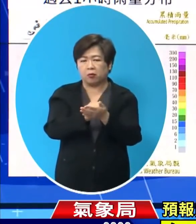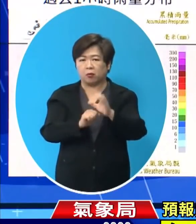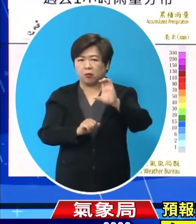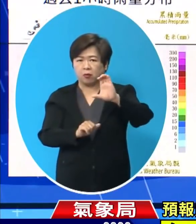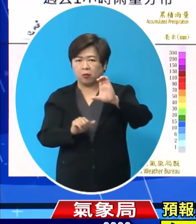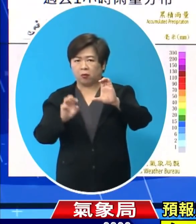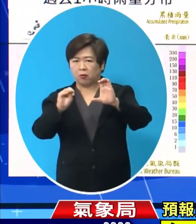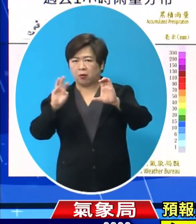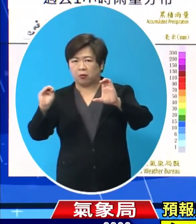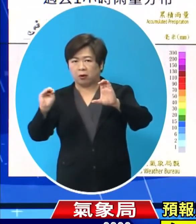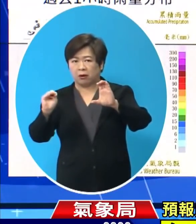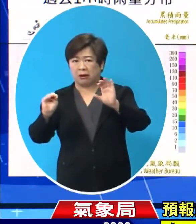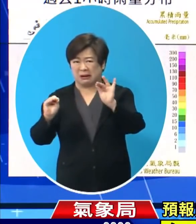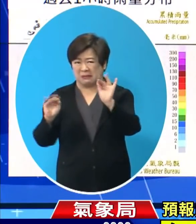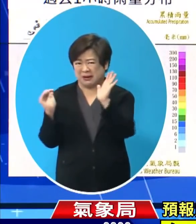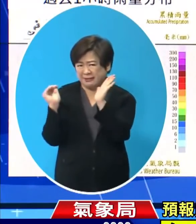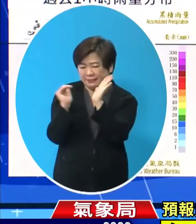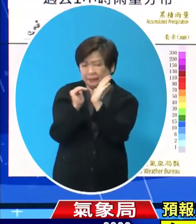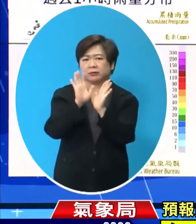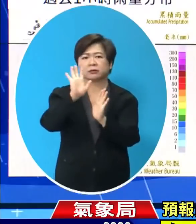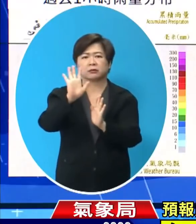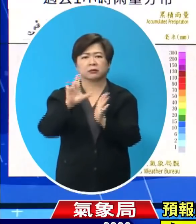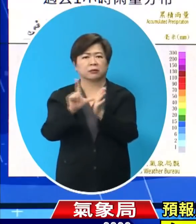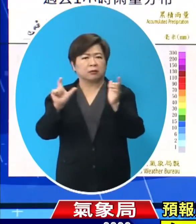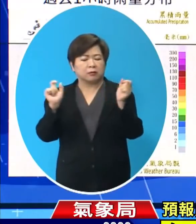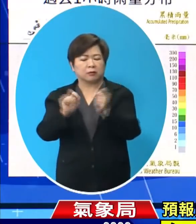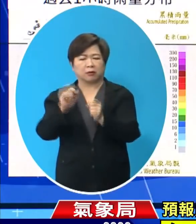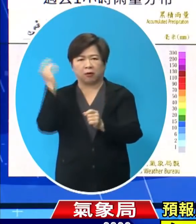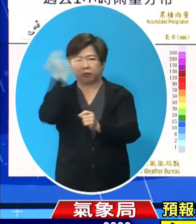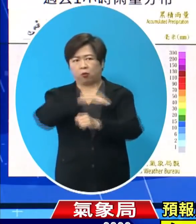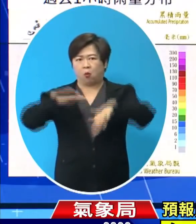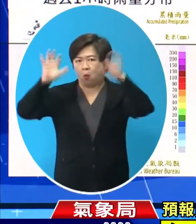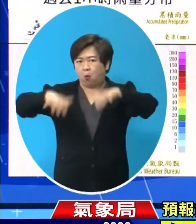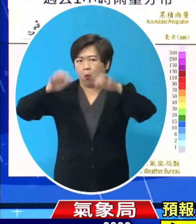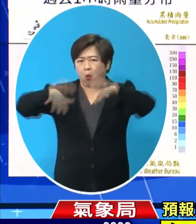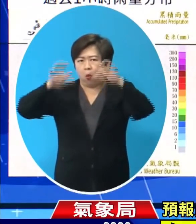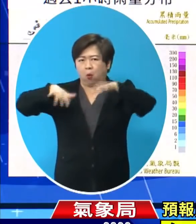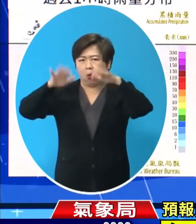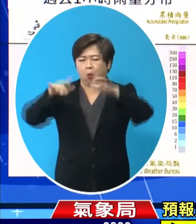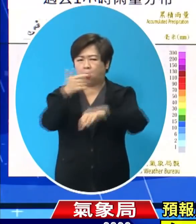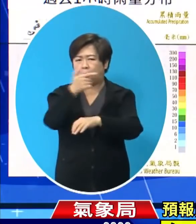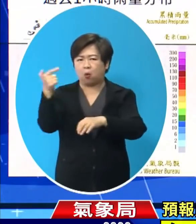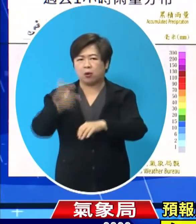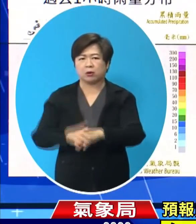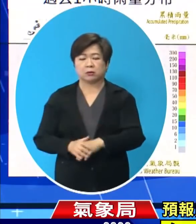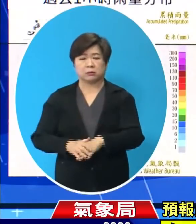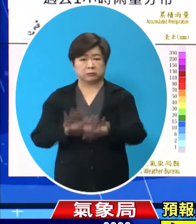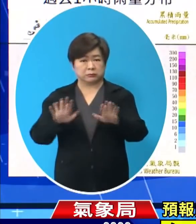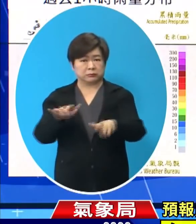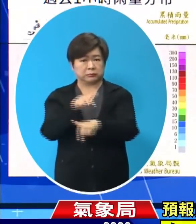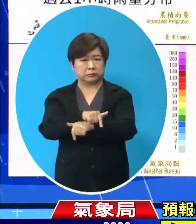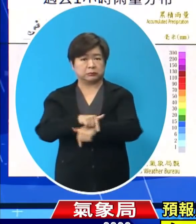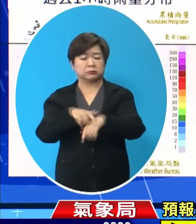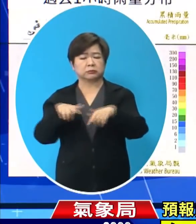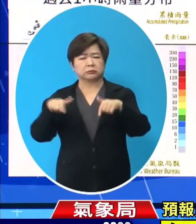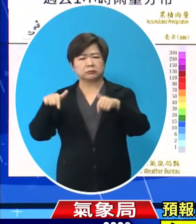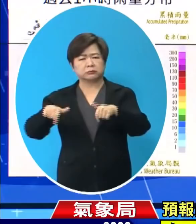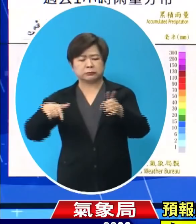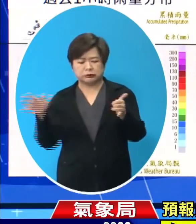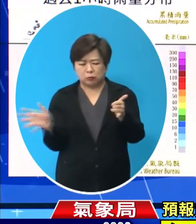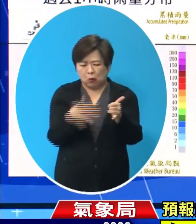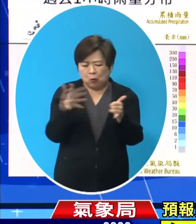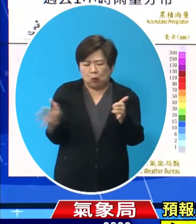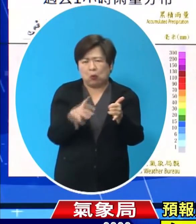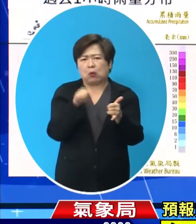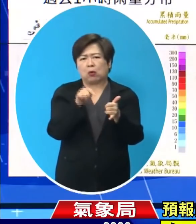90毫米，甚至接近100毫米啊。所以在短时间出现强度非常大的降雨，在这一场西南气流的影响下也是非常